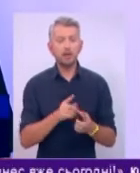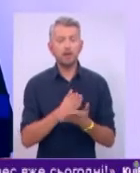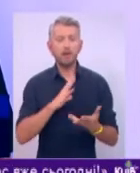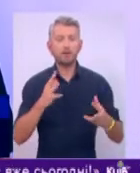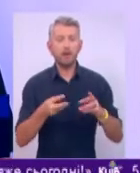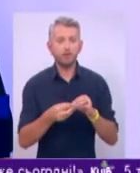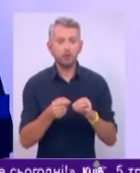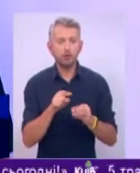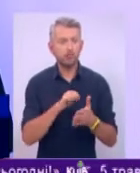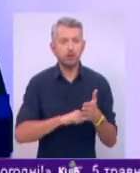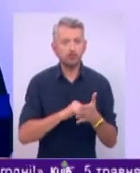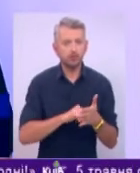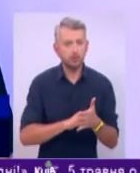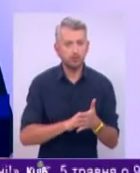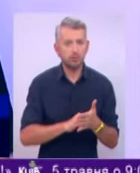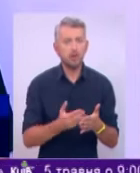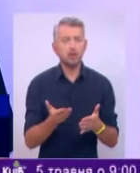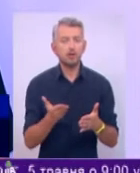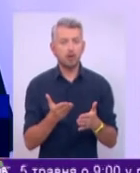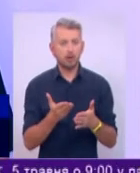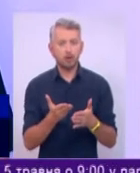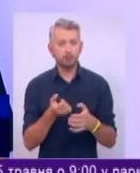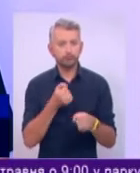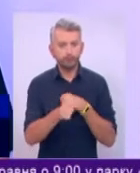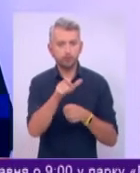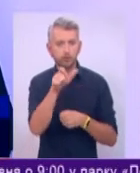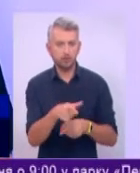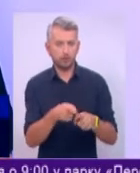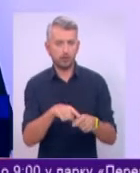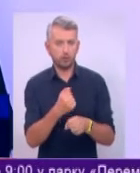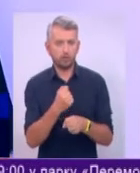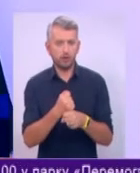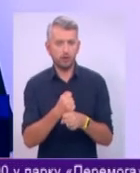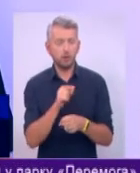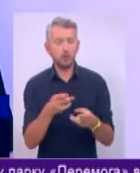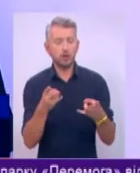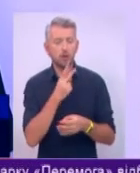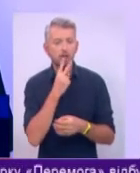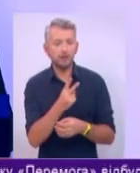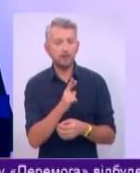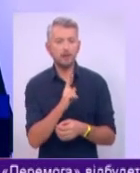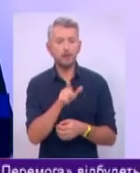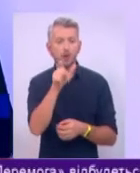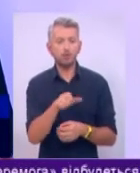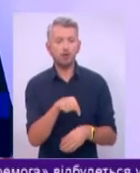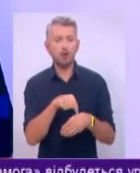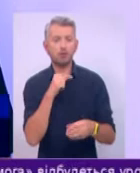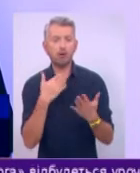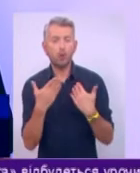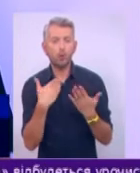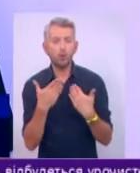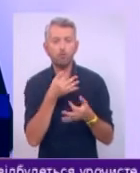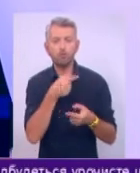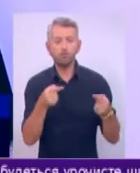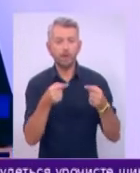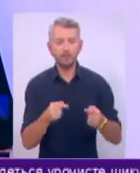наслідок тієї причини, яка штовхнула людину до цього. І тут треба дивитися, як людина реагує у певних